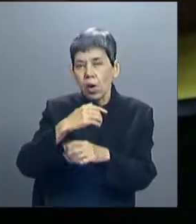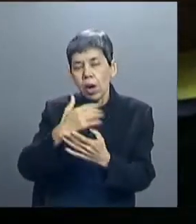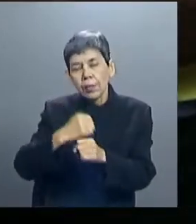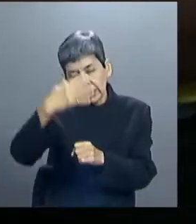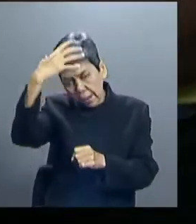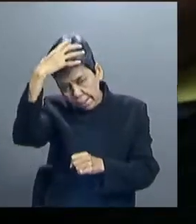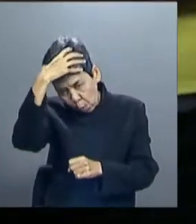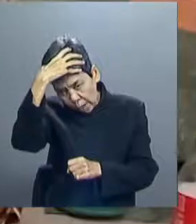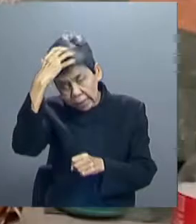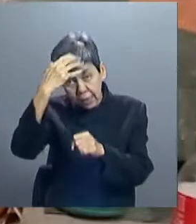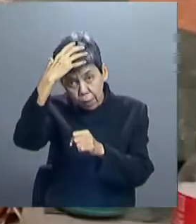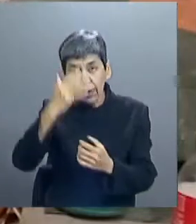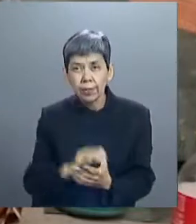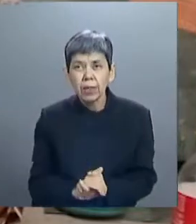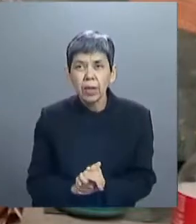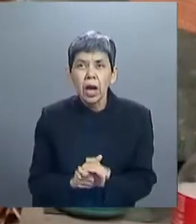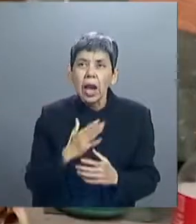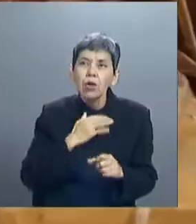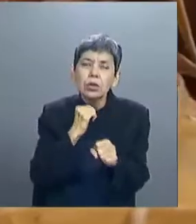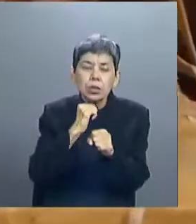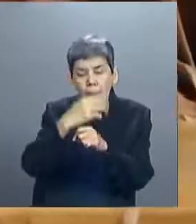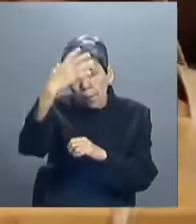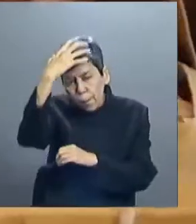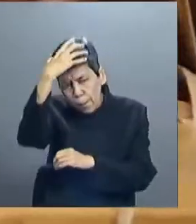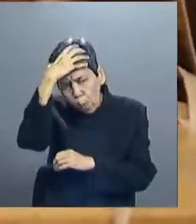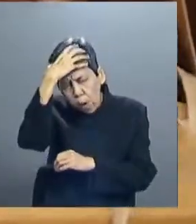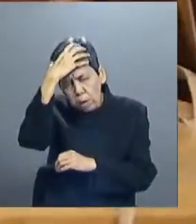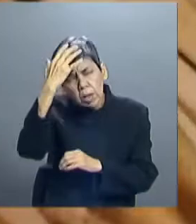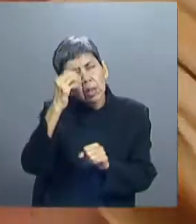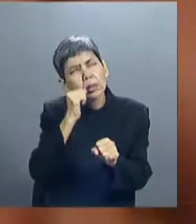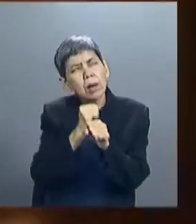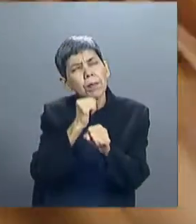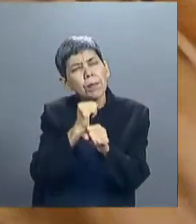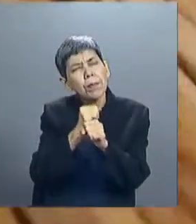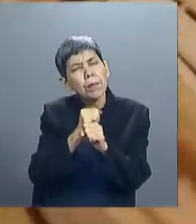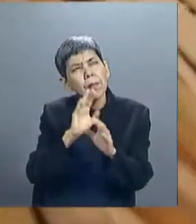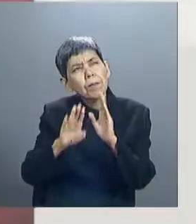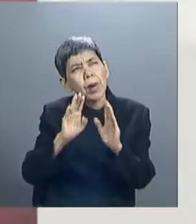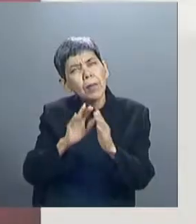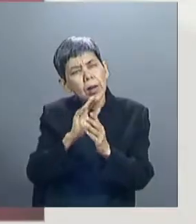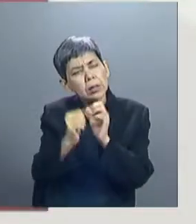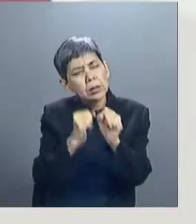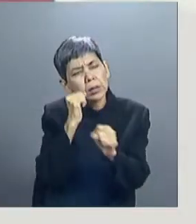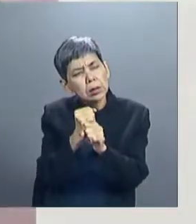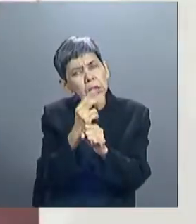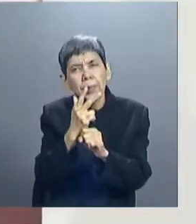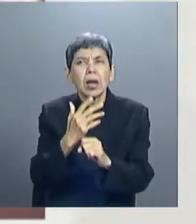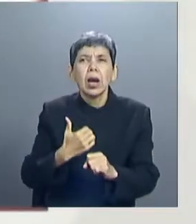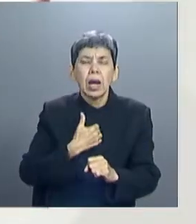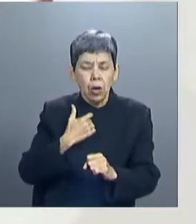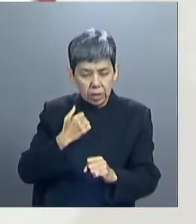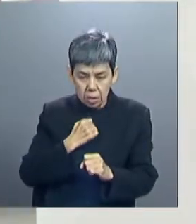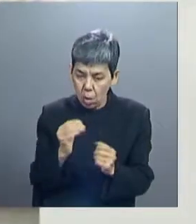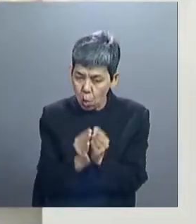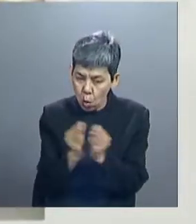าษีทำเป็นหมวกอยู่ประมาณตรงสารัตอยู่3ปีเราก็ได้ผลงานเ